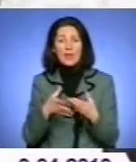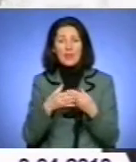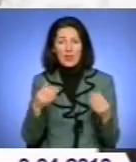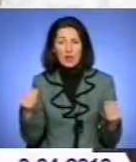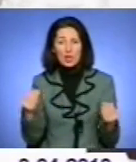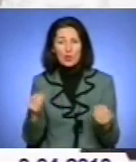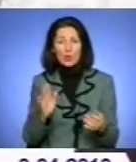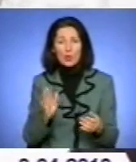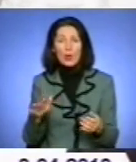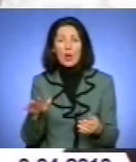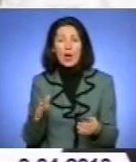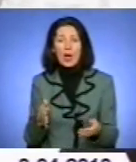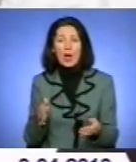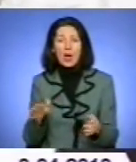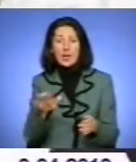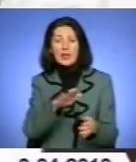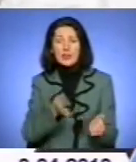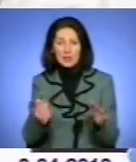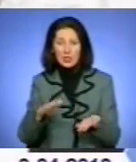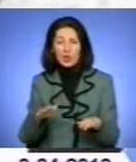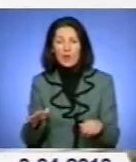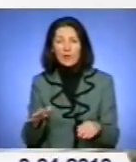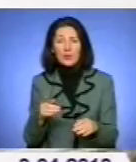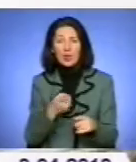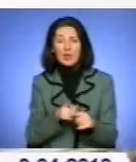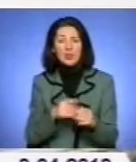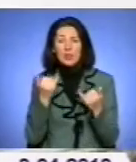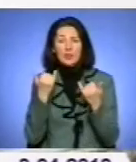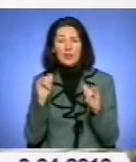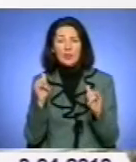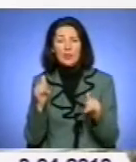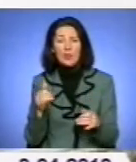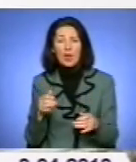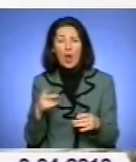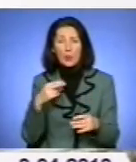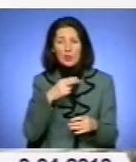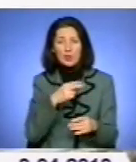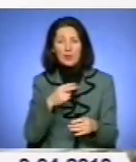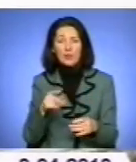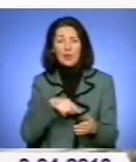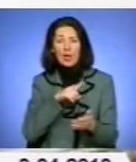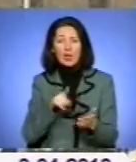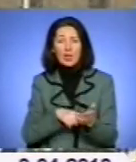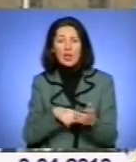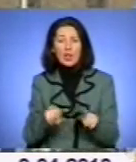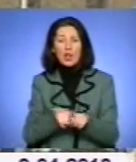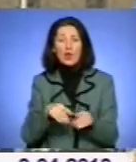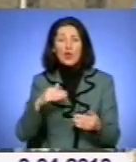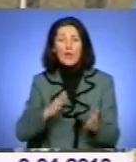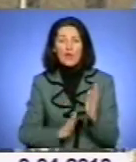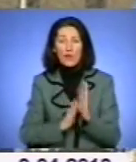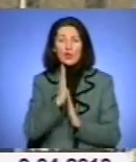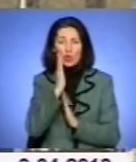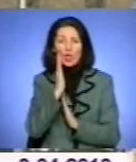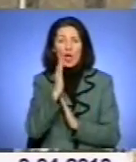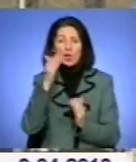якась листкова поверхня. Це взагалі шокова обрізка. Викликає запитання також висота залишених стовбурів. Вони значно нижчі